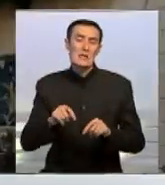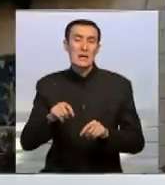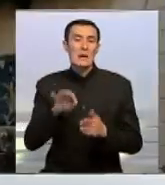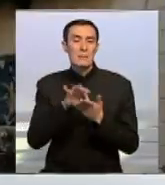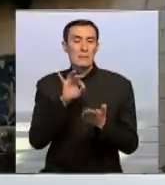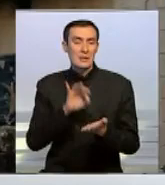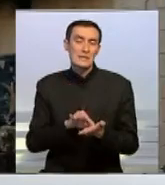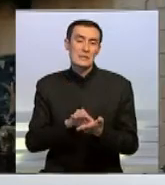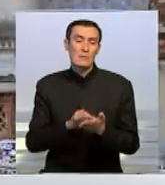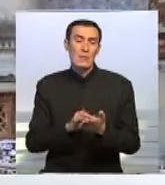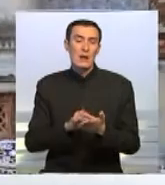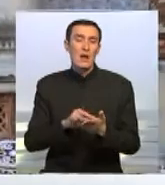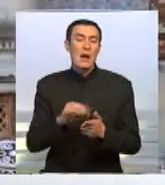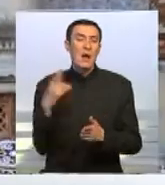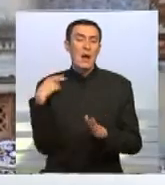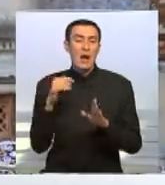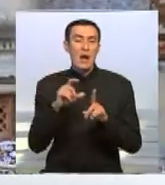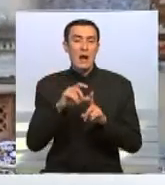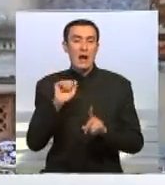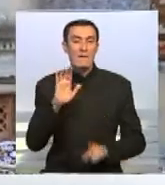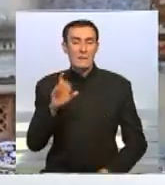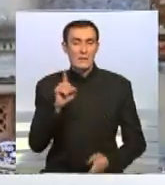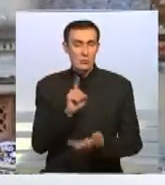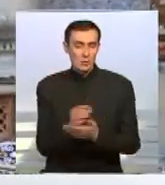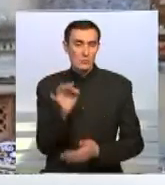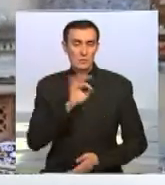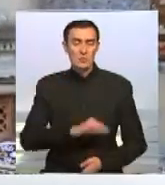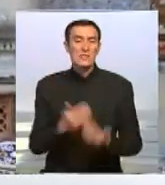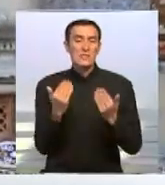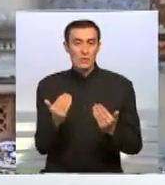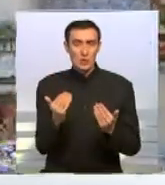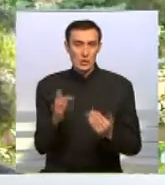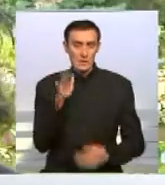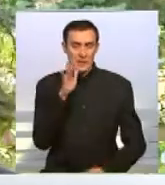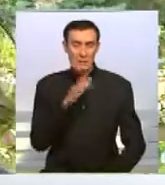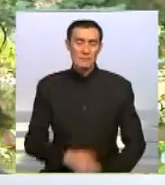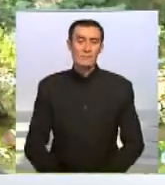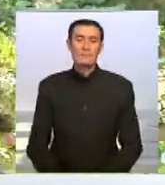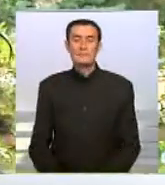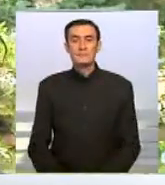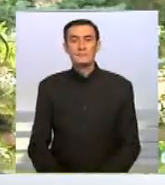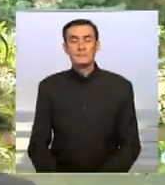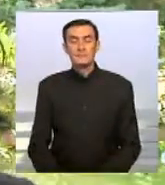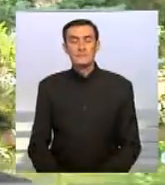принципы общетюркского алфавита могут быть использованы и в сегодняшний период.